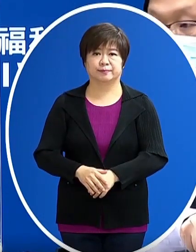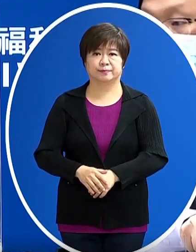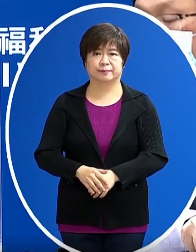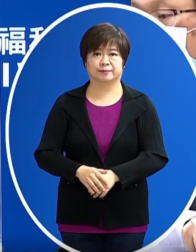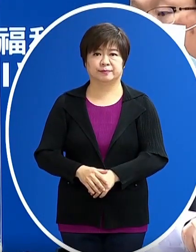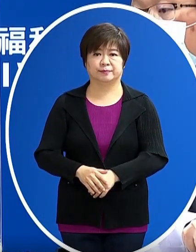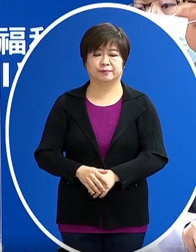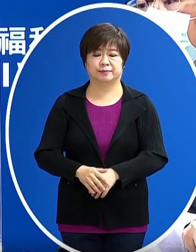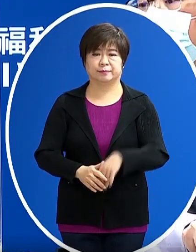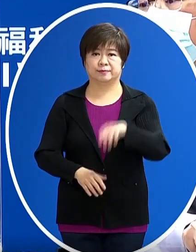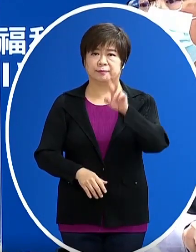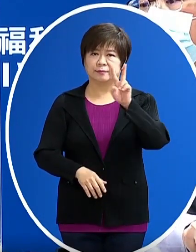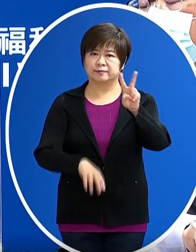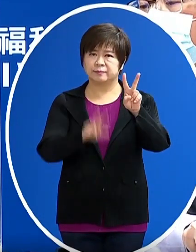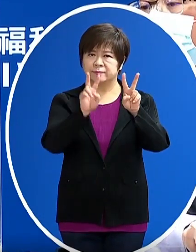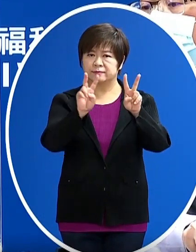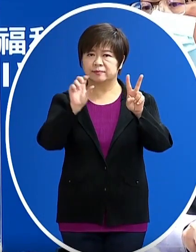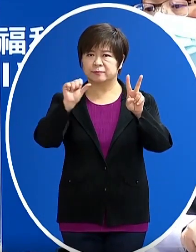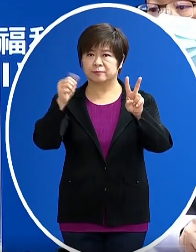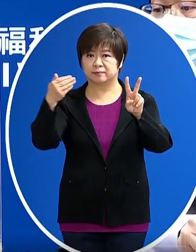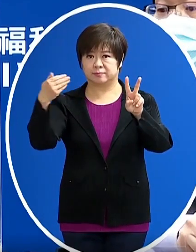这一位。